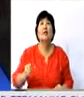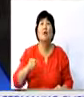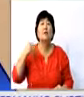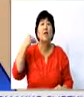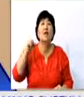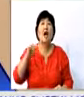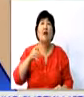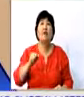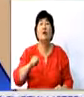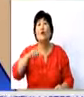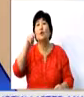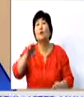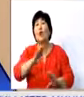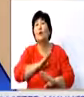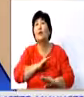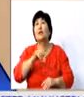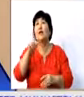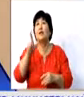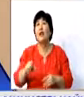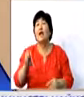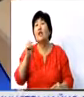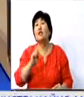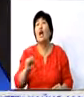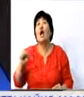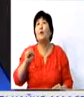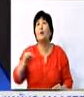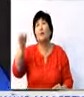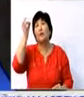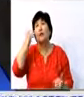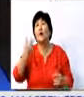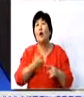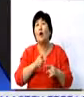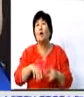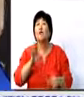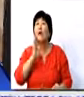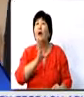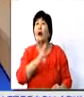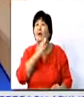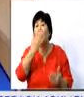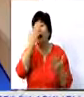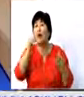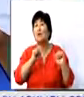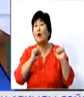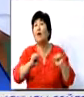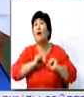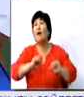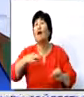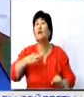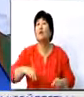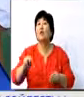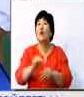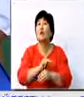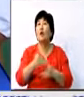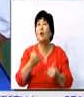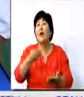Тәжік-ауған шекарасында ерлікпен қаза тапқан жерлесіміз Ержан Әбдиевті еске алды. Ал оның анасына халыққа қорған болған қайсар ұлды тәрбиелегені